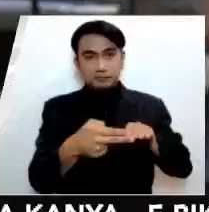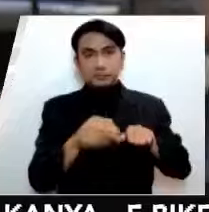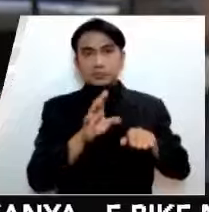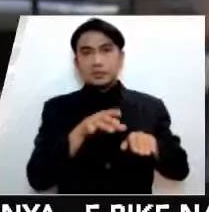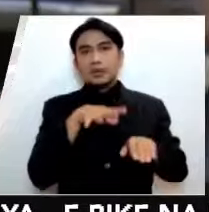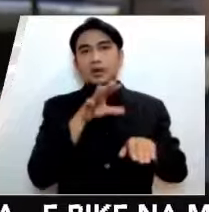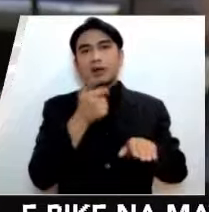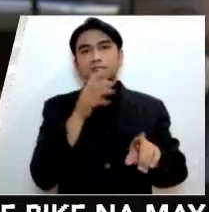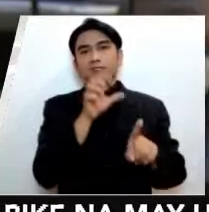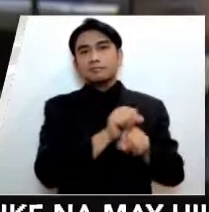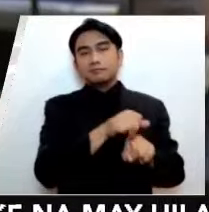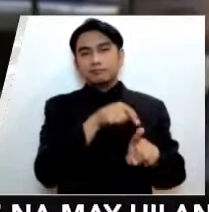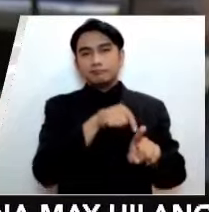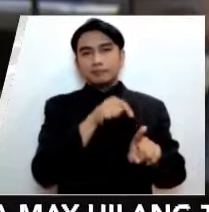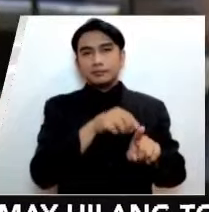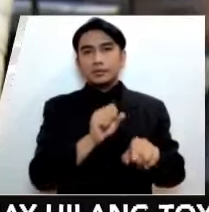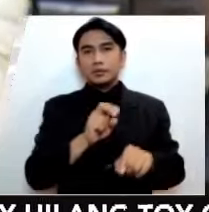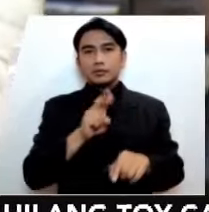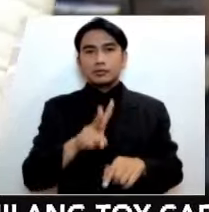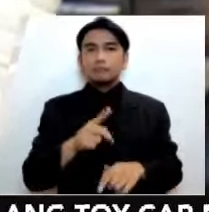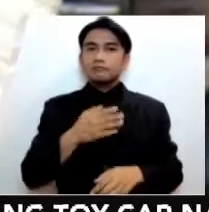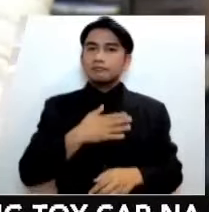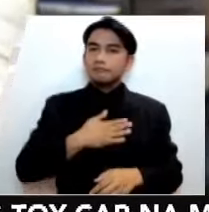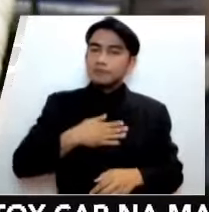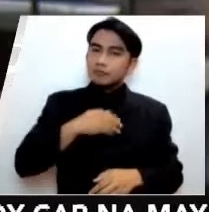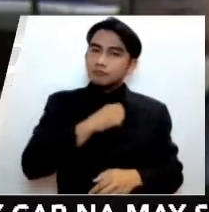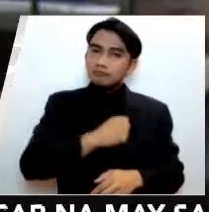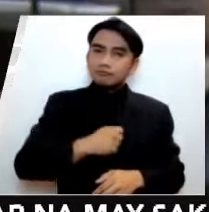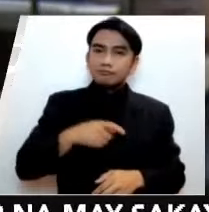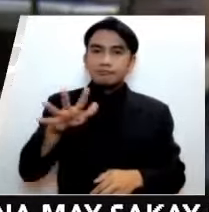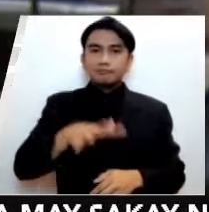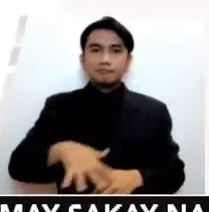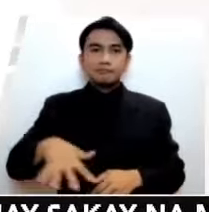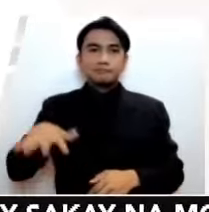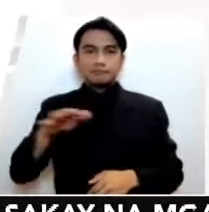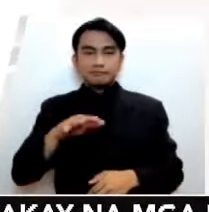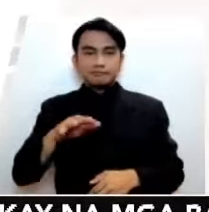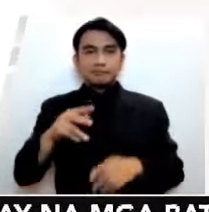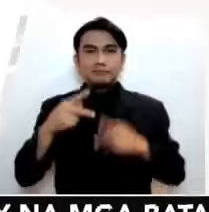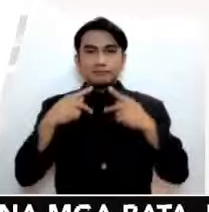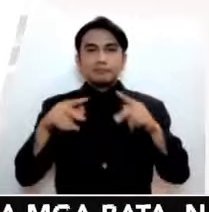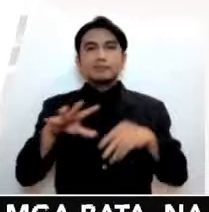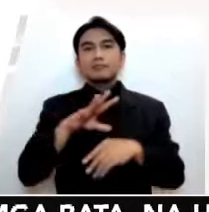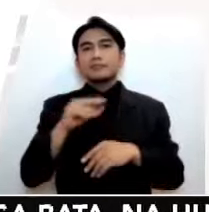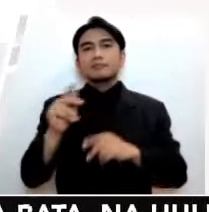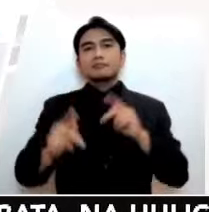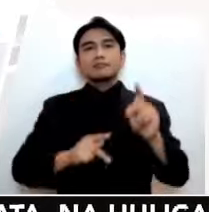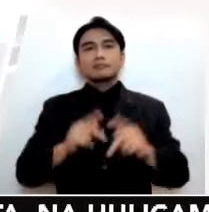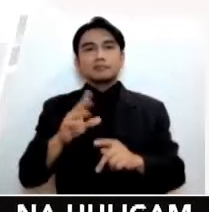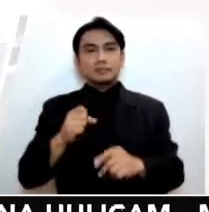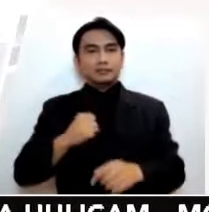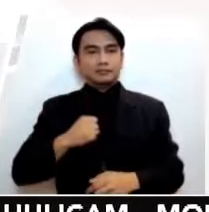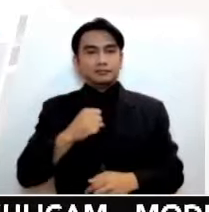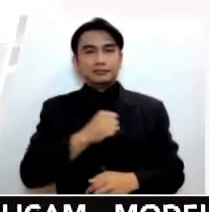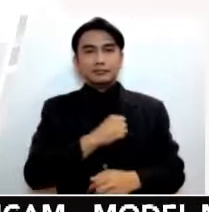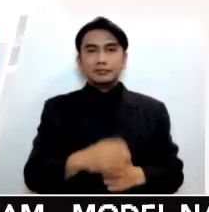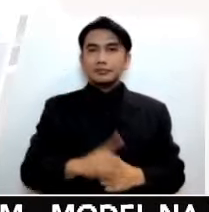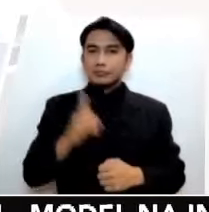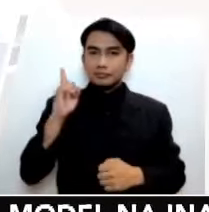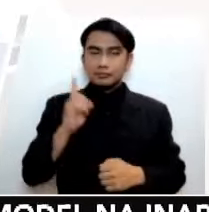Humingi siya ng paumanhin sa publiko at sa mga kasamahan sa Senado. The situation will be processed